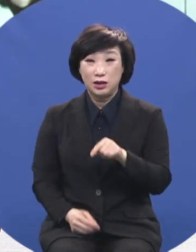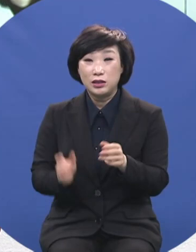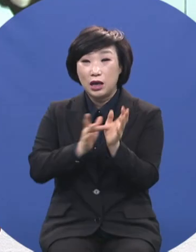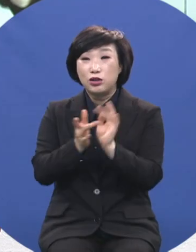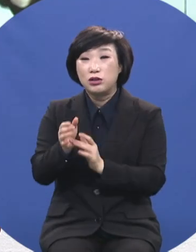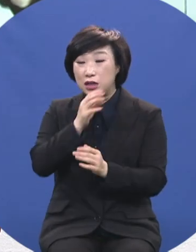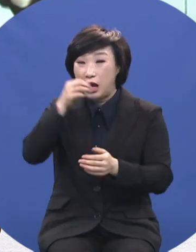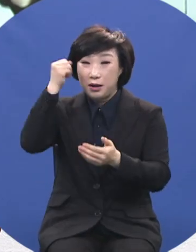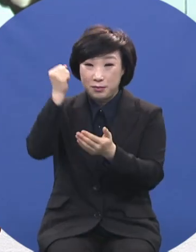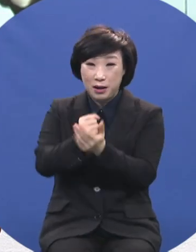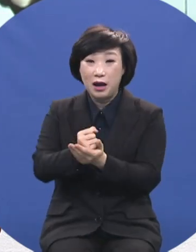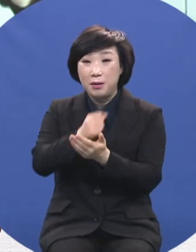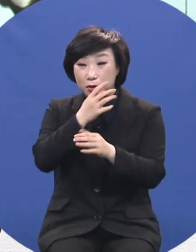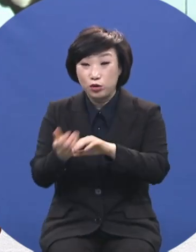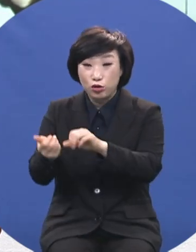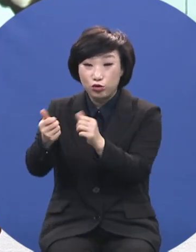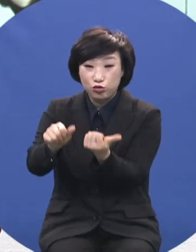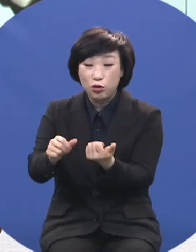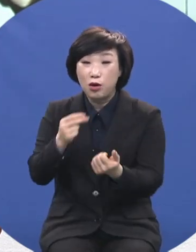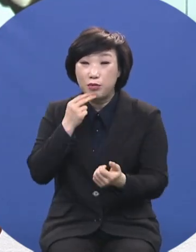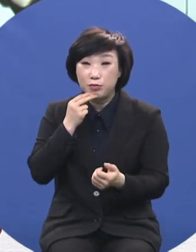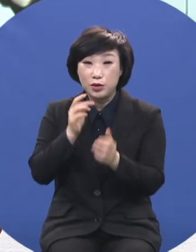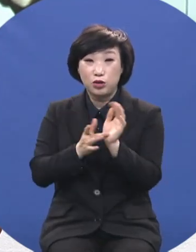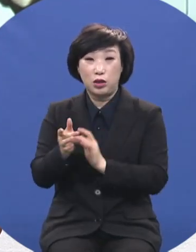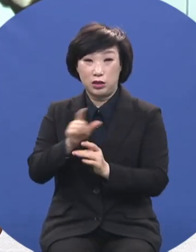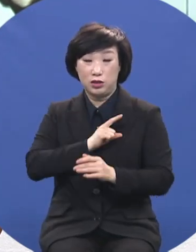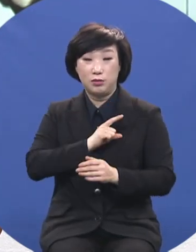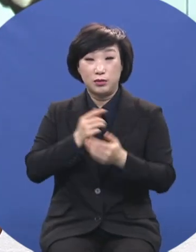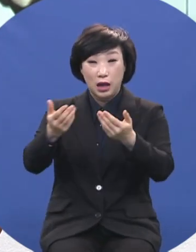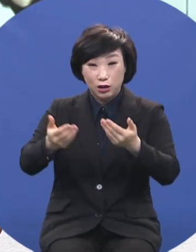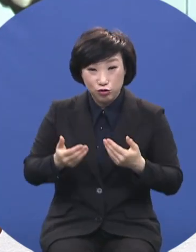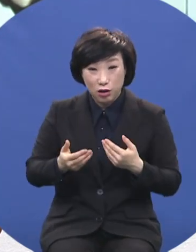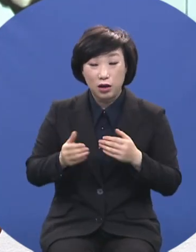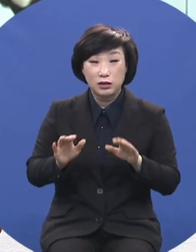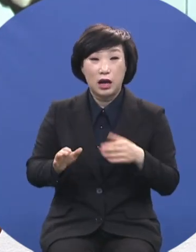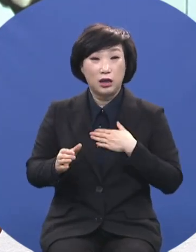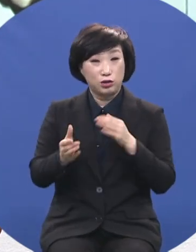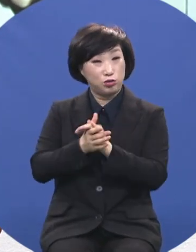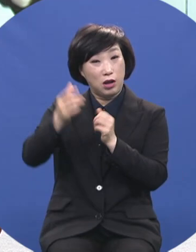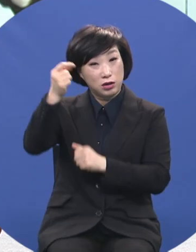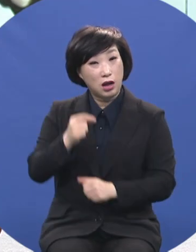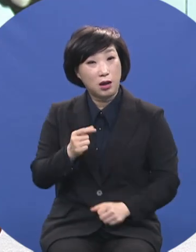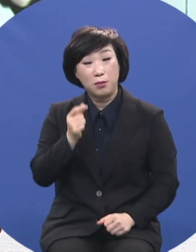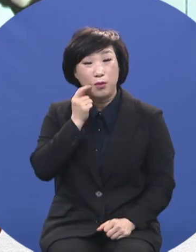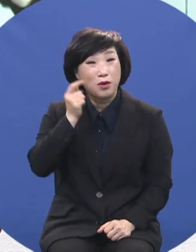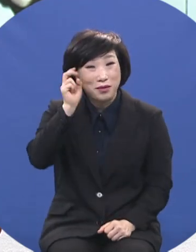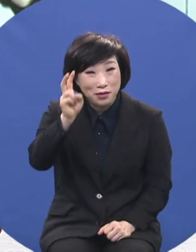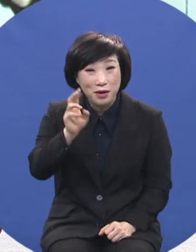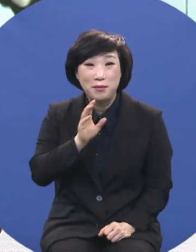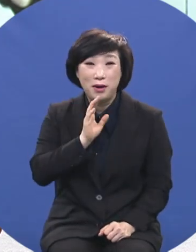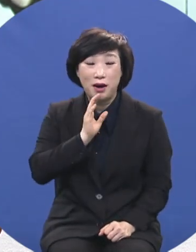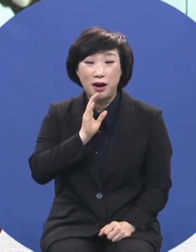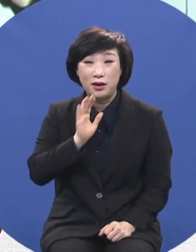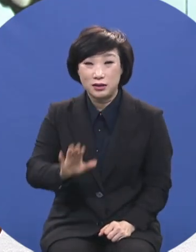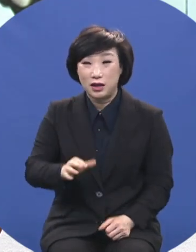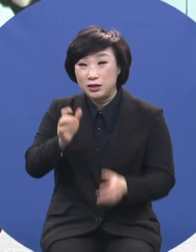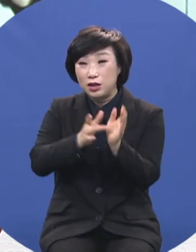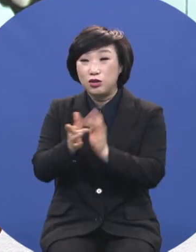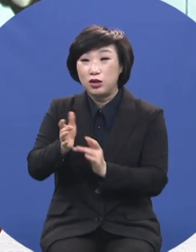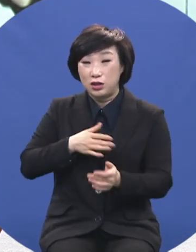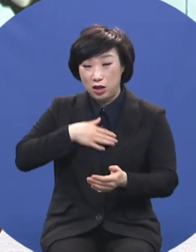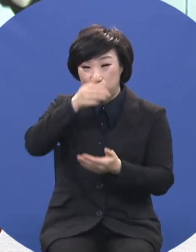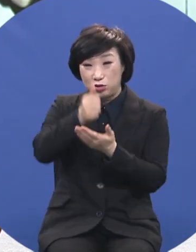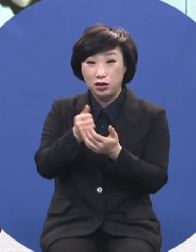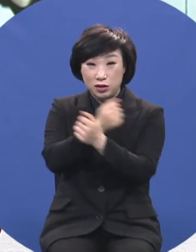예수가 십자가에 피 흘려 죽지 않고는 그의 이름을 주면서 나에게 기도하라고 할 수가 없어. 그가 제사하지 않고는 회개하라고 할